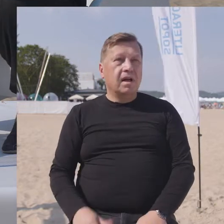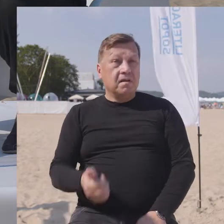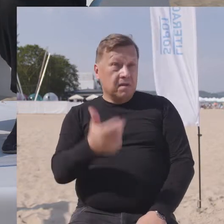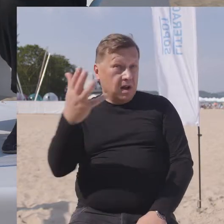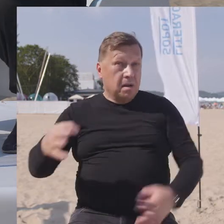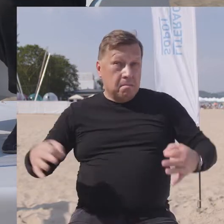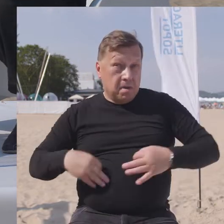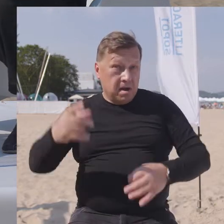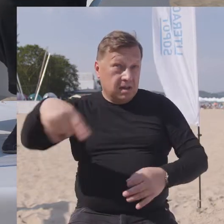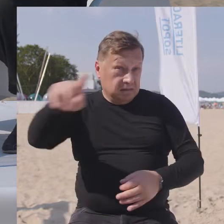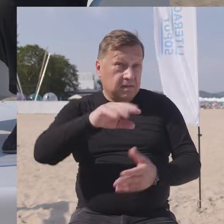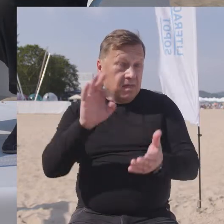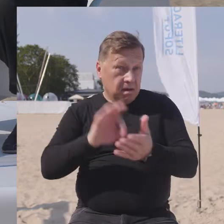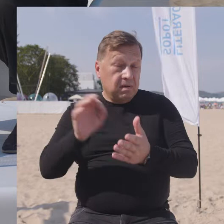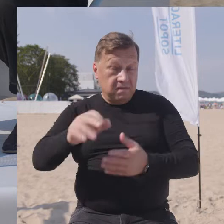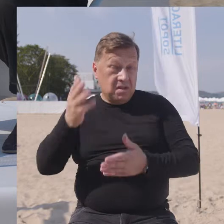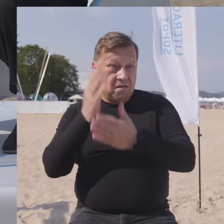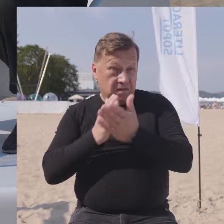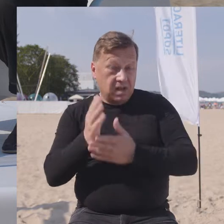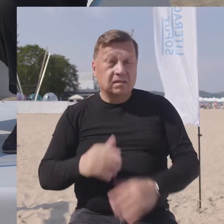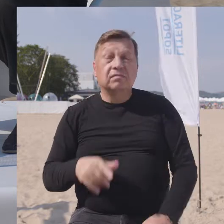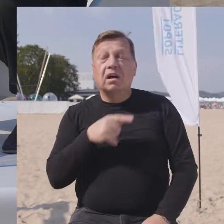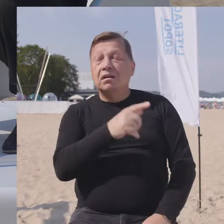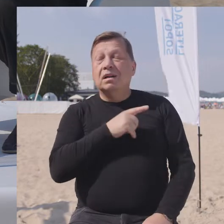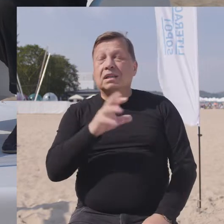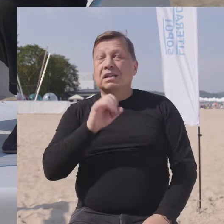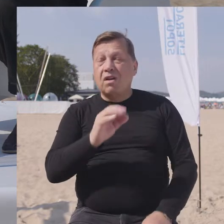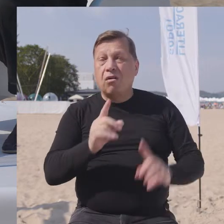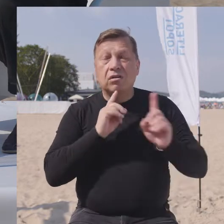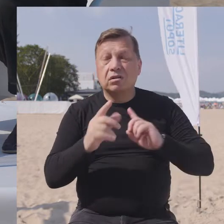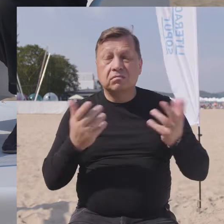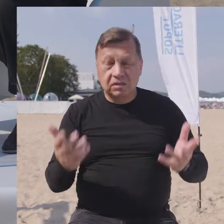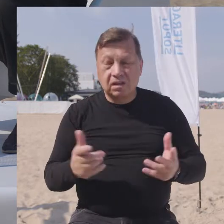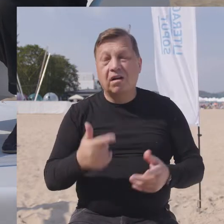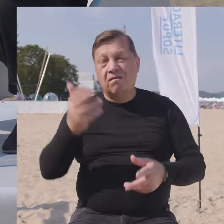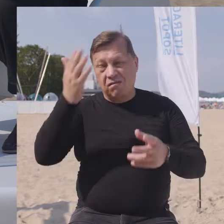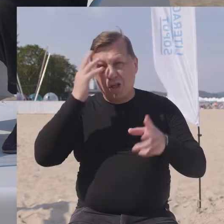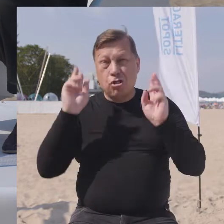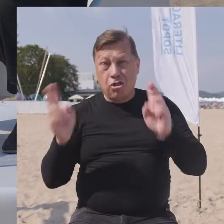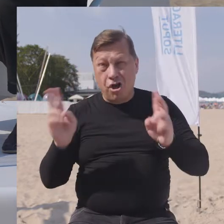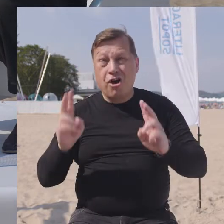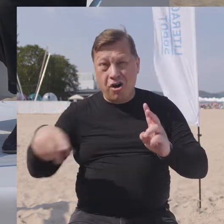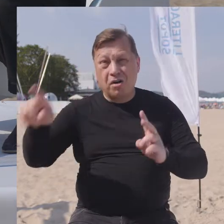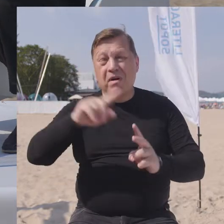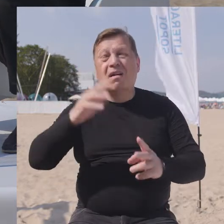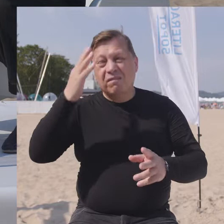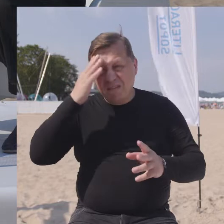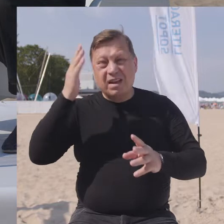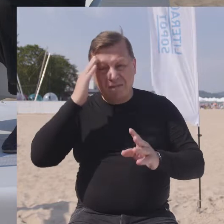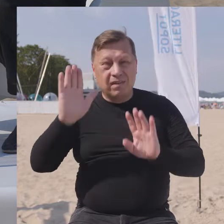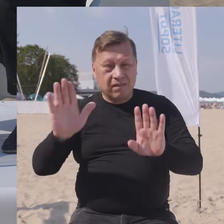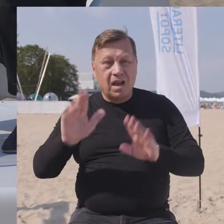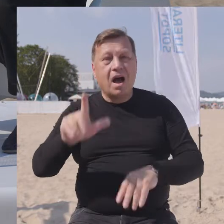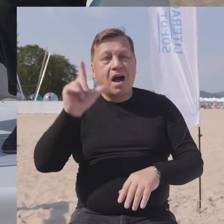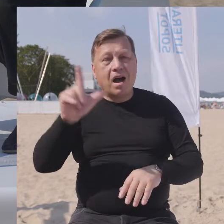Państwa, bardzo w to wierzę, to o czym my teraz rozmawiamy z Sylwią, to jest, jak mawiają, oczywista oczywistość, ale chcielibyśmy też,